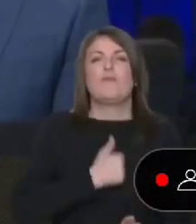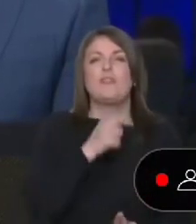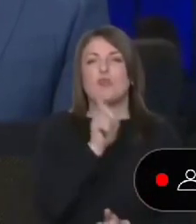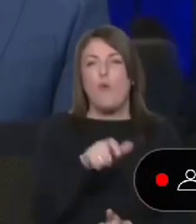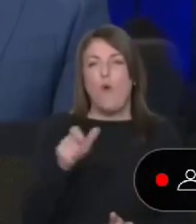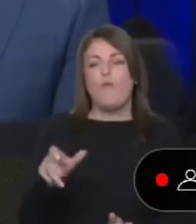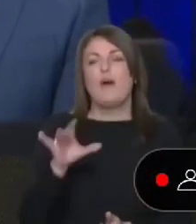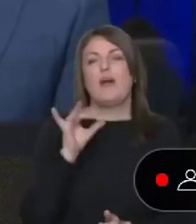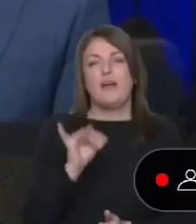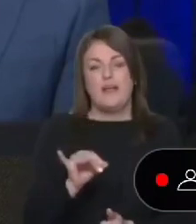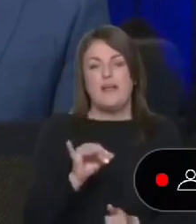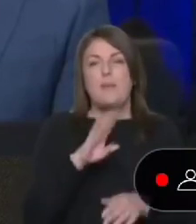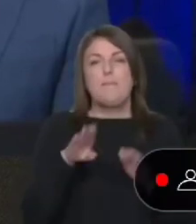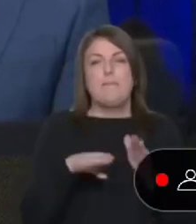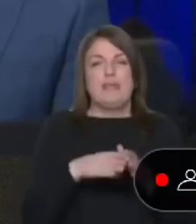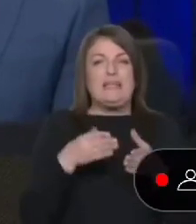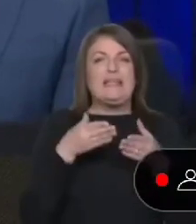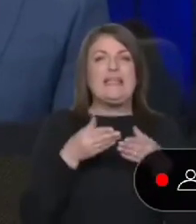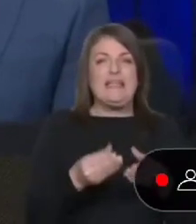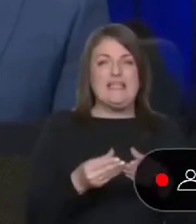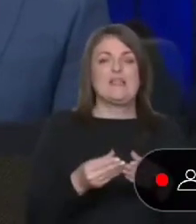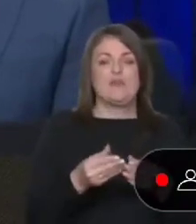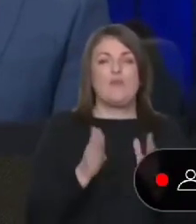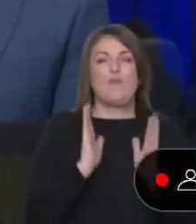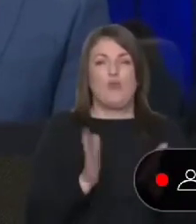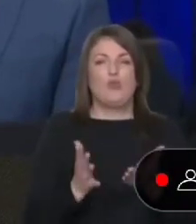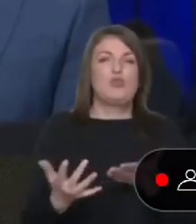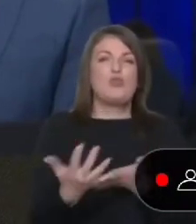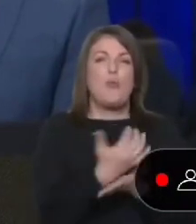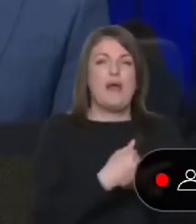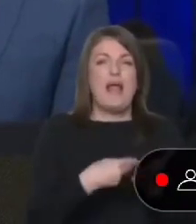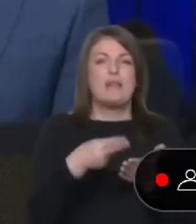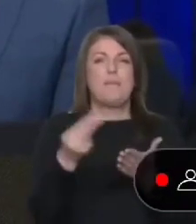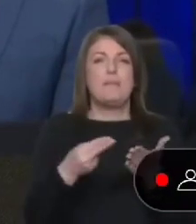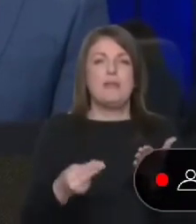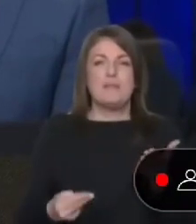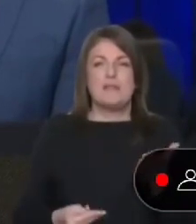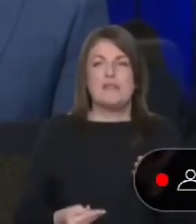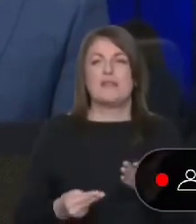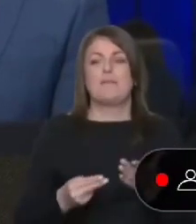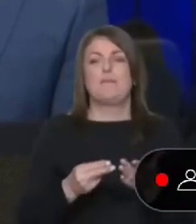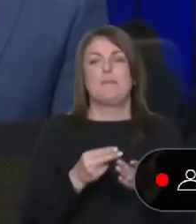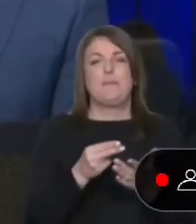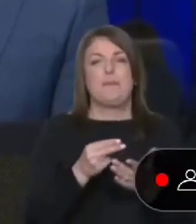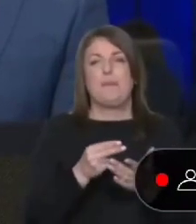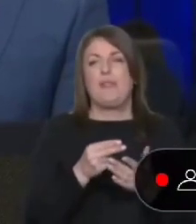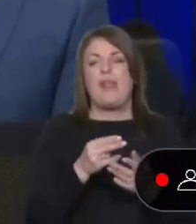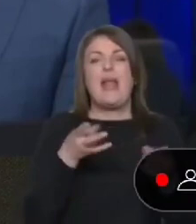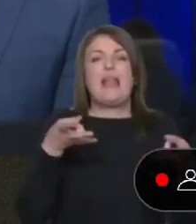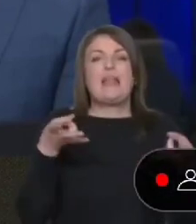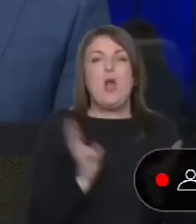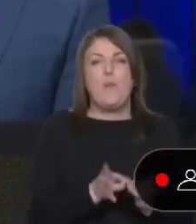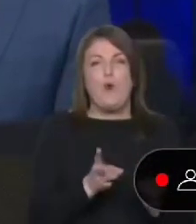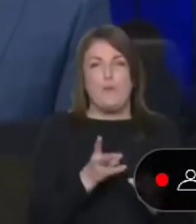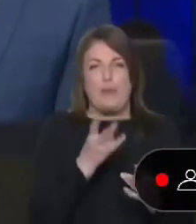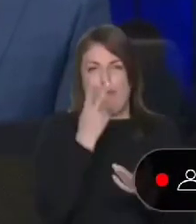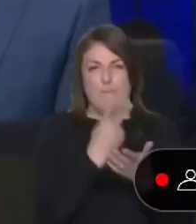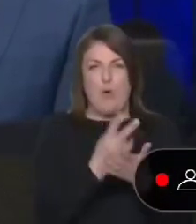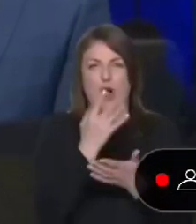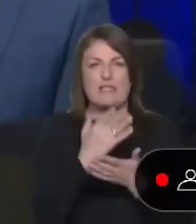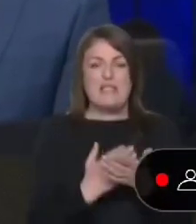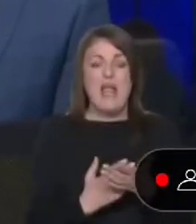і під тиском будуть збирати підписи необхідні показники